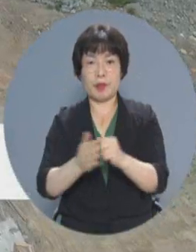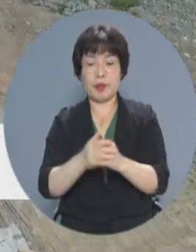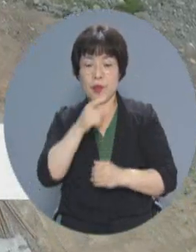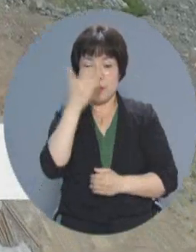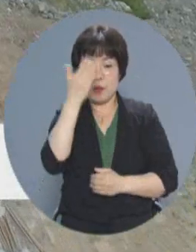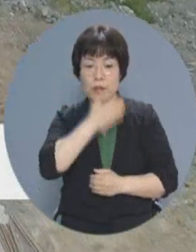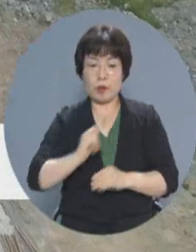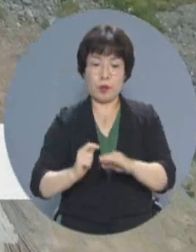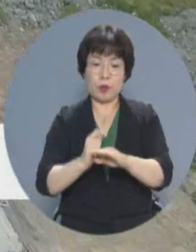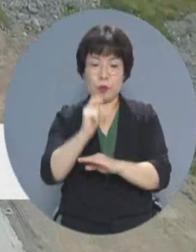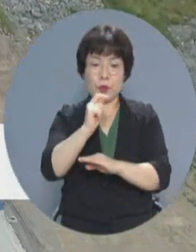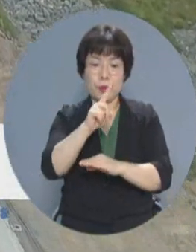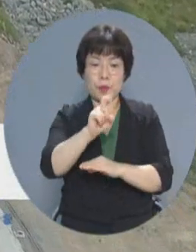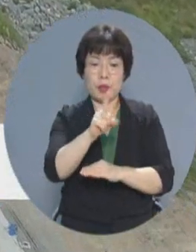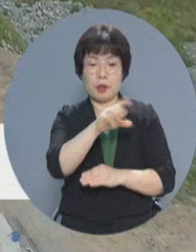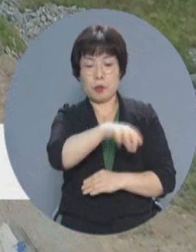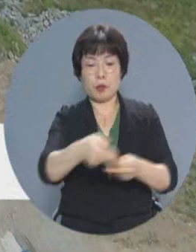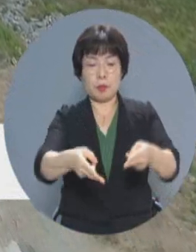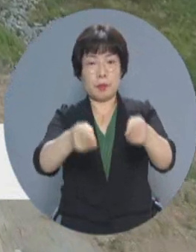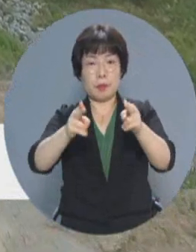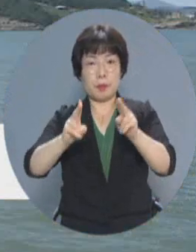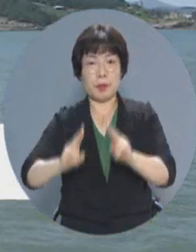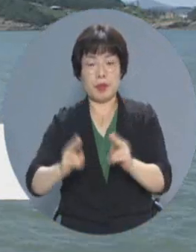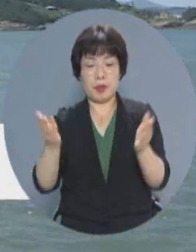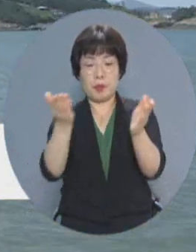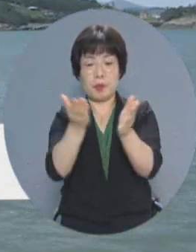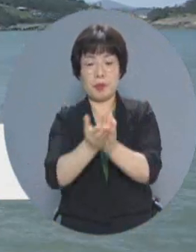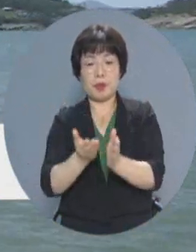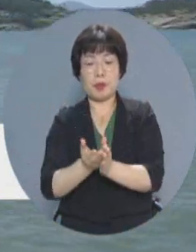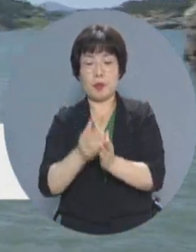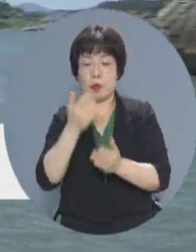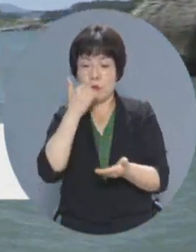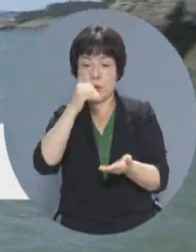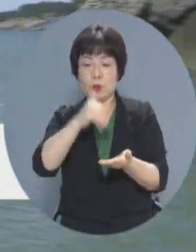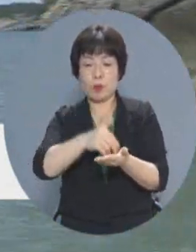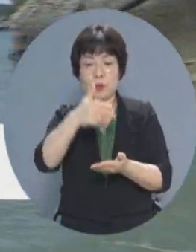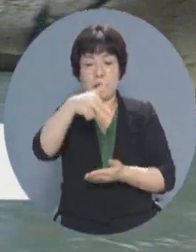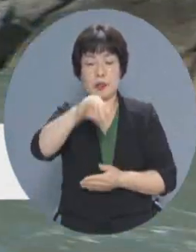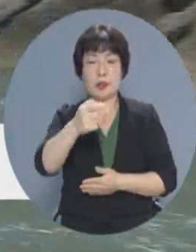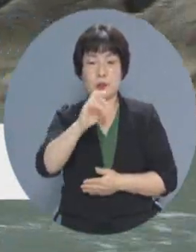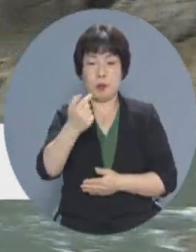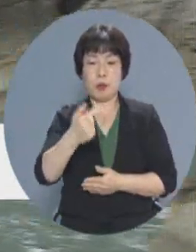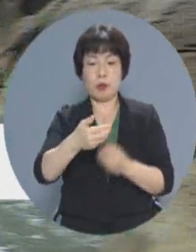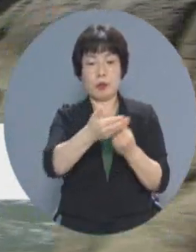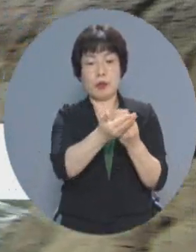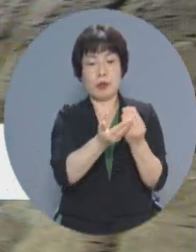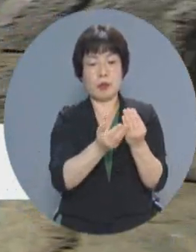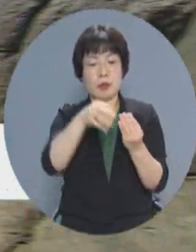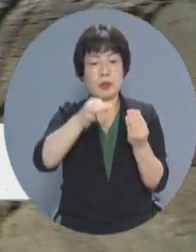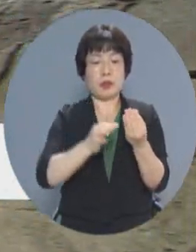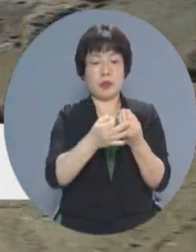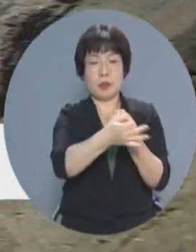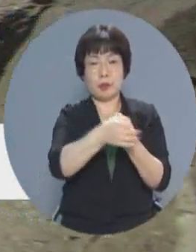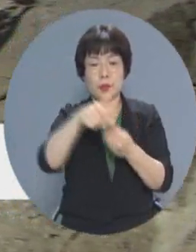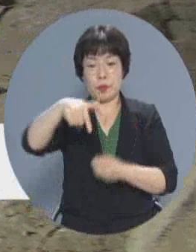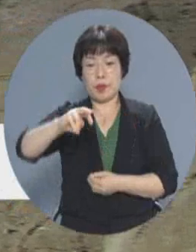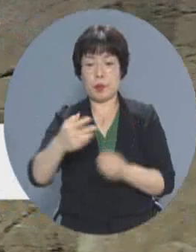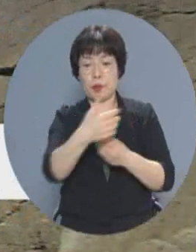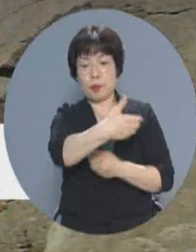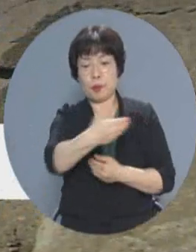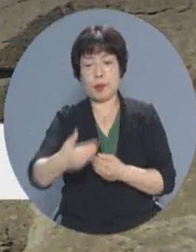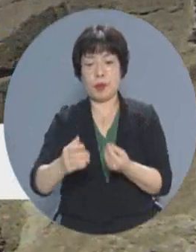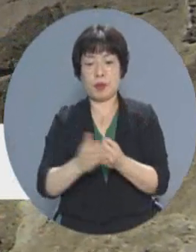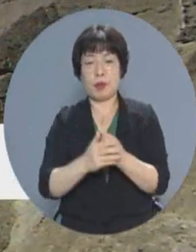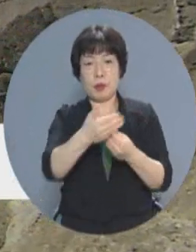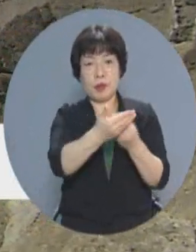여수 고흥을 잇는 11개 연륙 연도교 개통에 맞춰 돌산 진모지구와 금호도, 개도 일원에서 섬 바다와